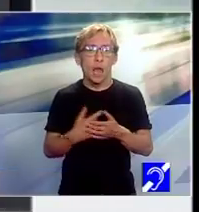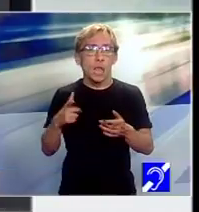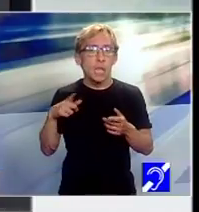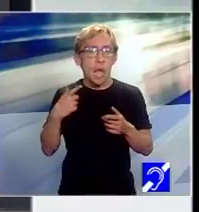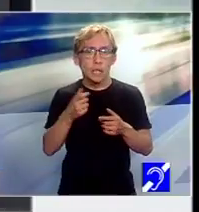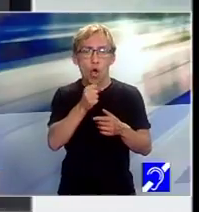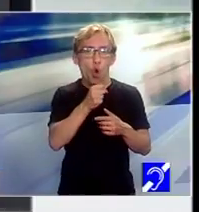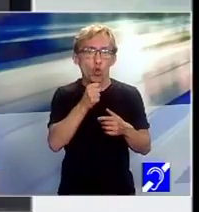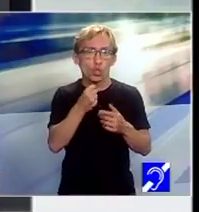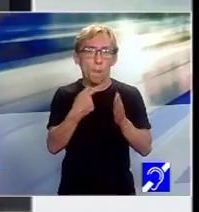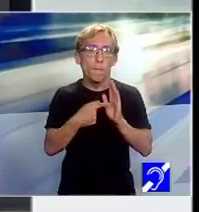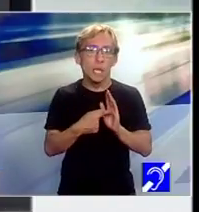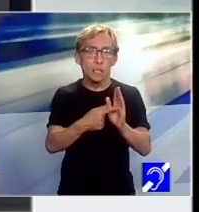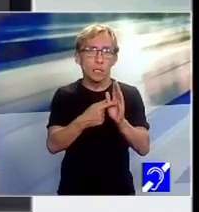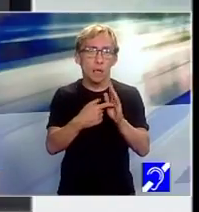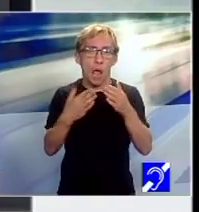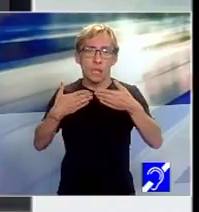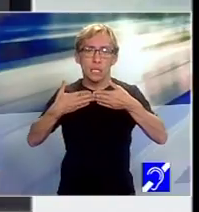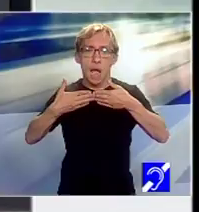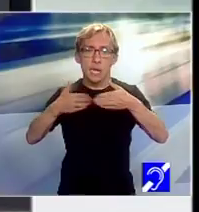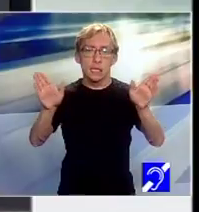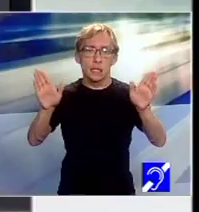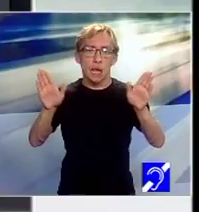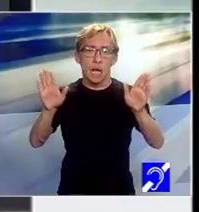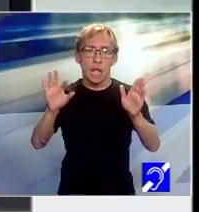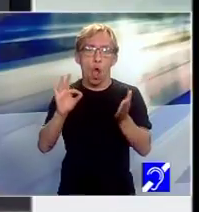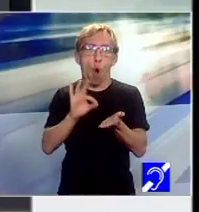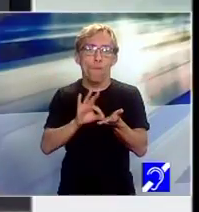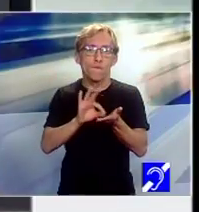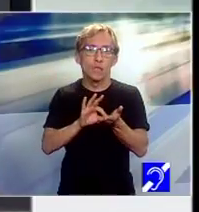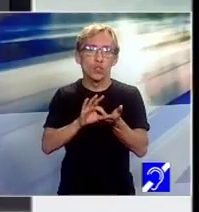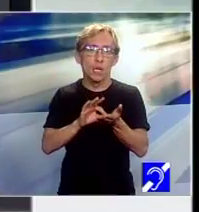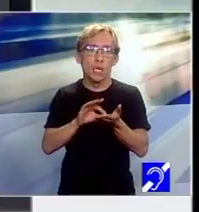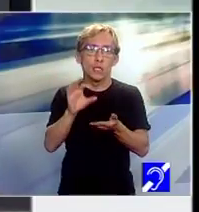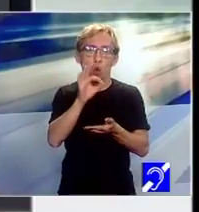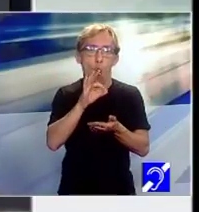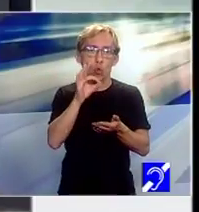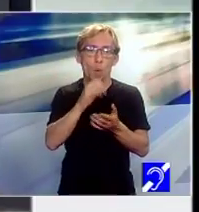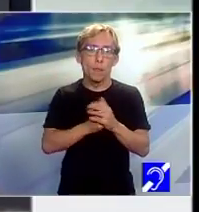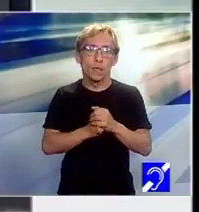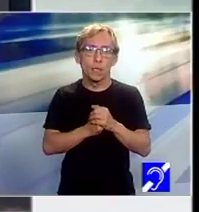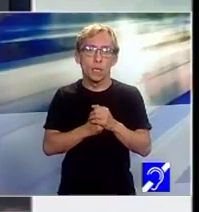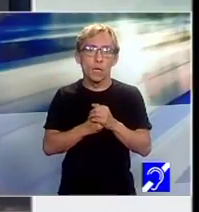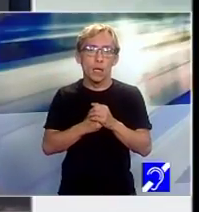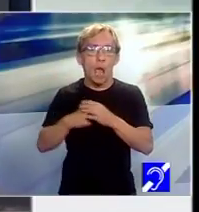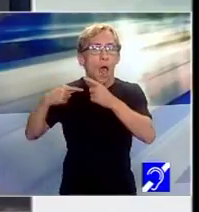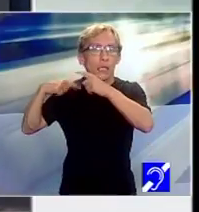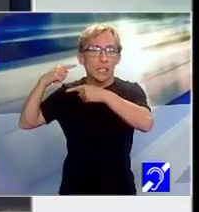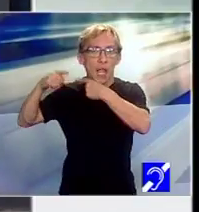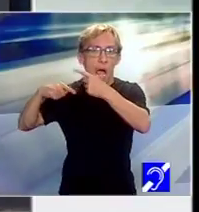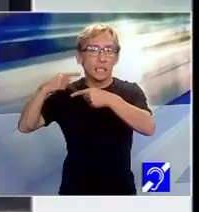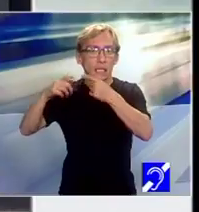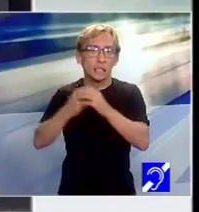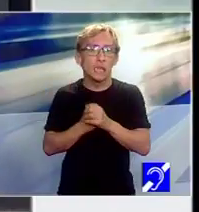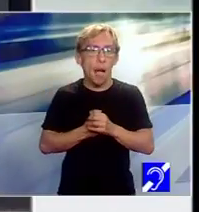prezentarea stagiunii, deschiderea oficială fiind pe 1 octombrie, așa cum suntem obișnuiți prin tradiția deschiderii stagiunii